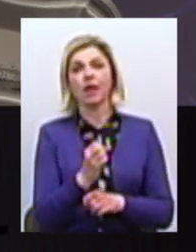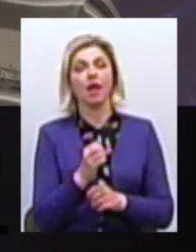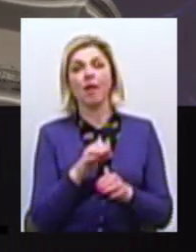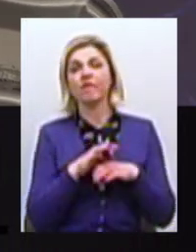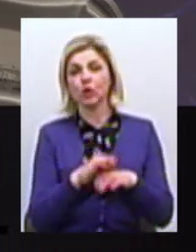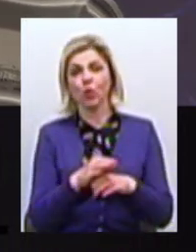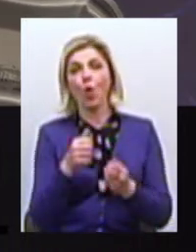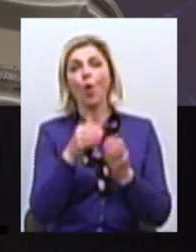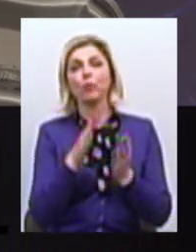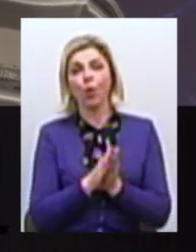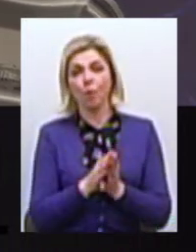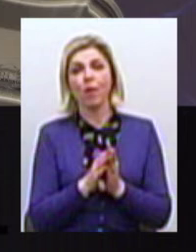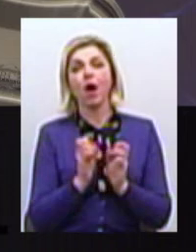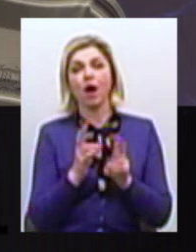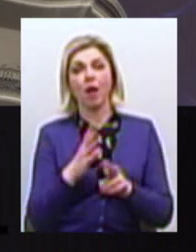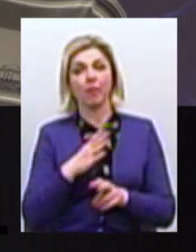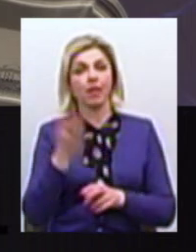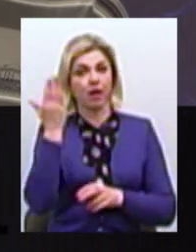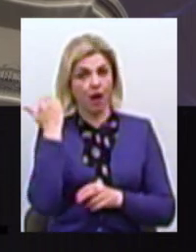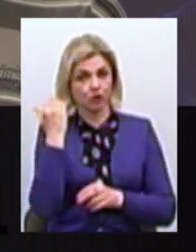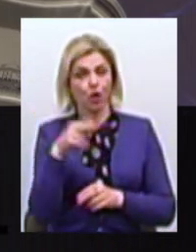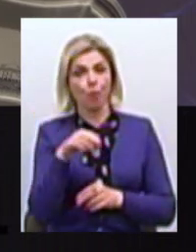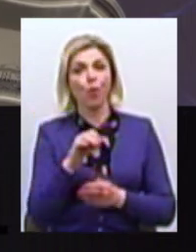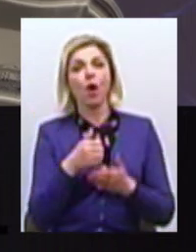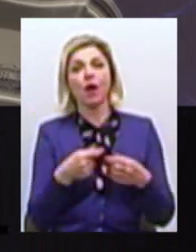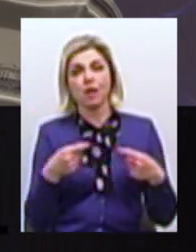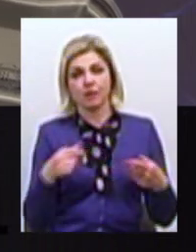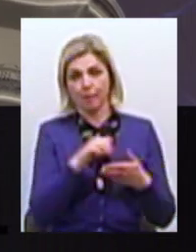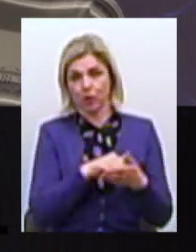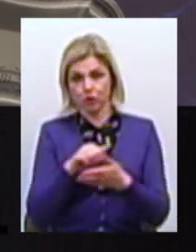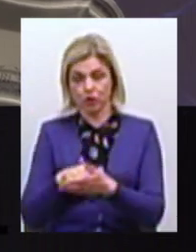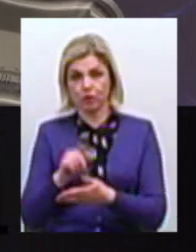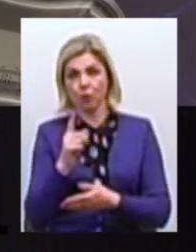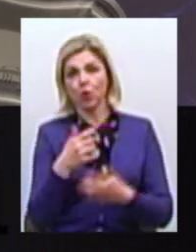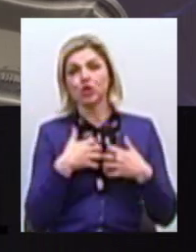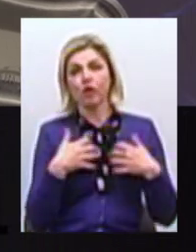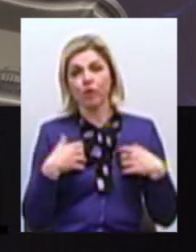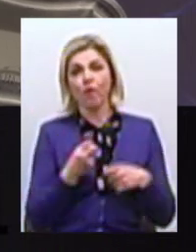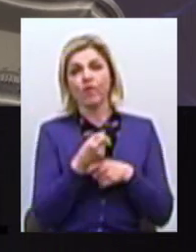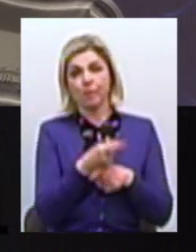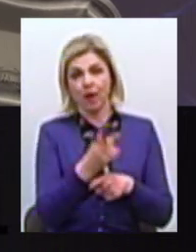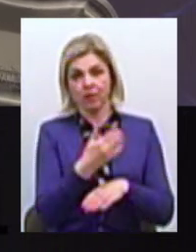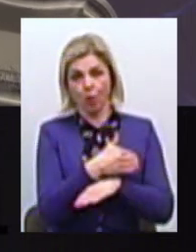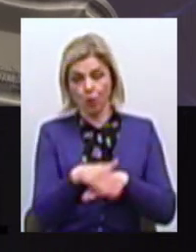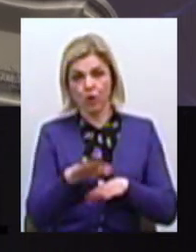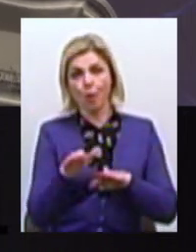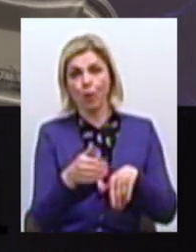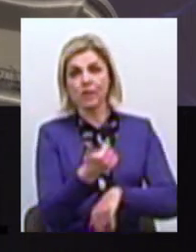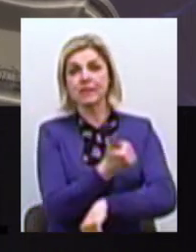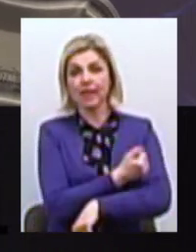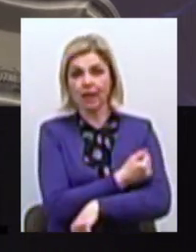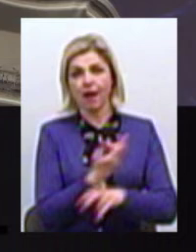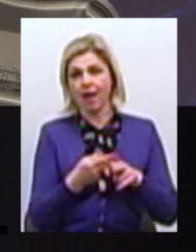которые велась раньше, по разным причинам. Потому что моя позиция в том, что животных выбрасывать на улицу после стерилизации –